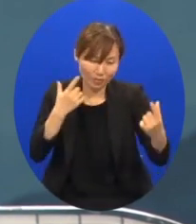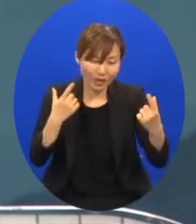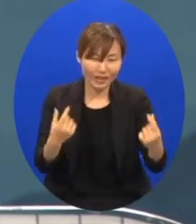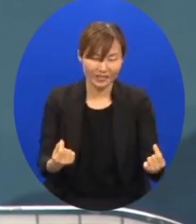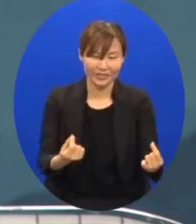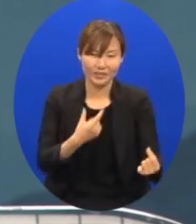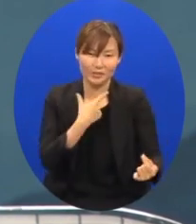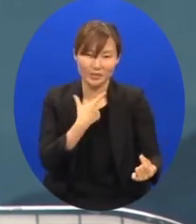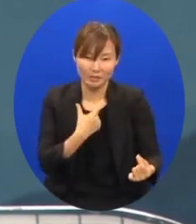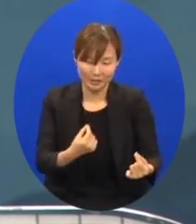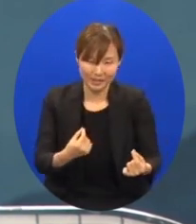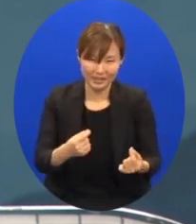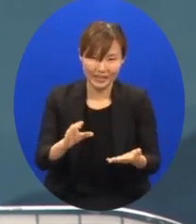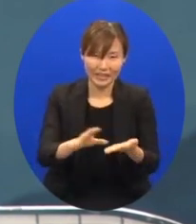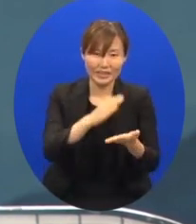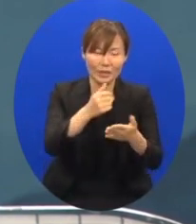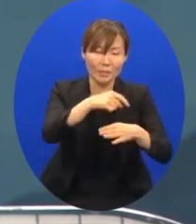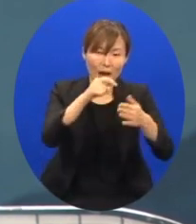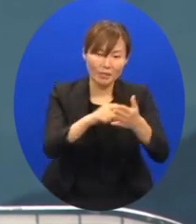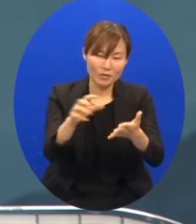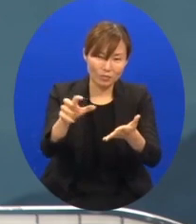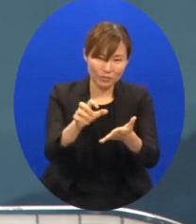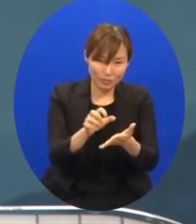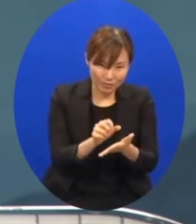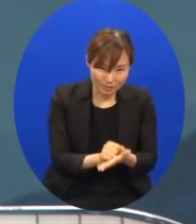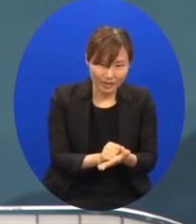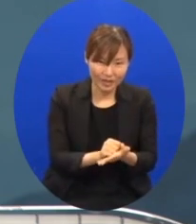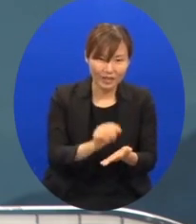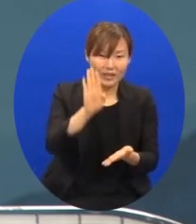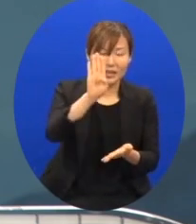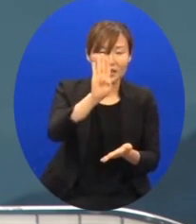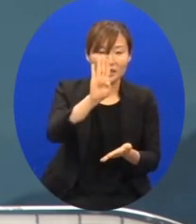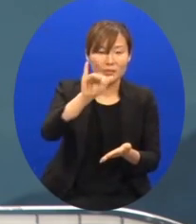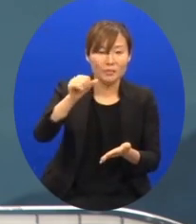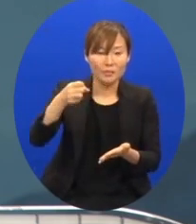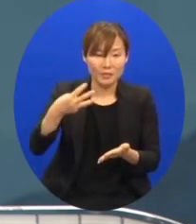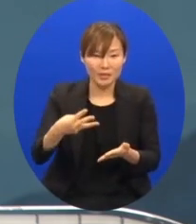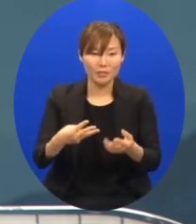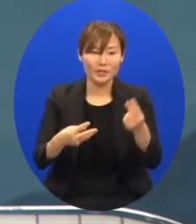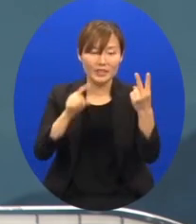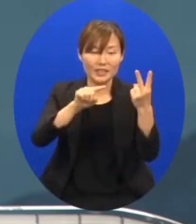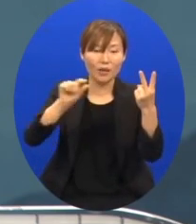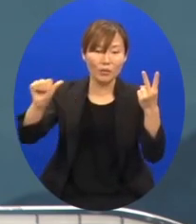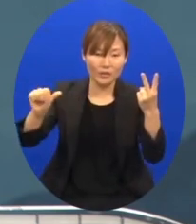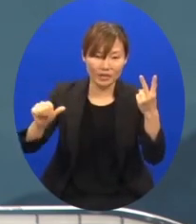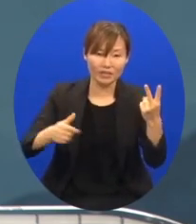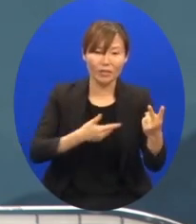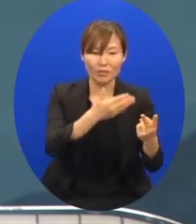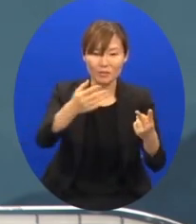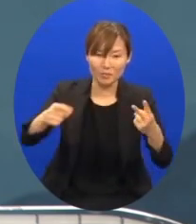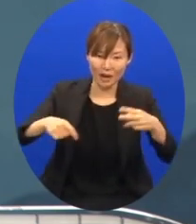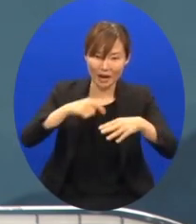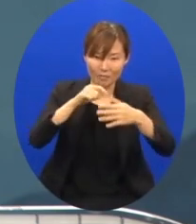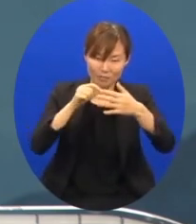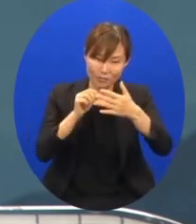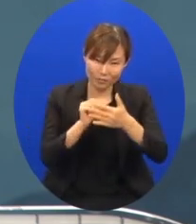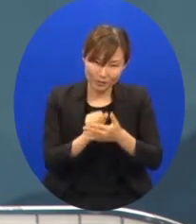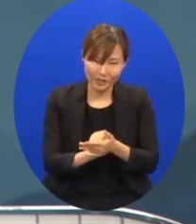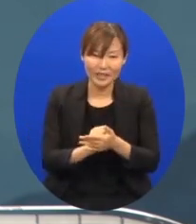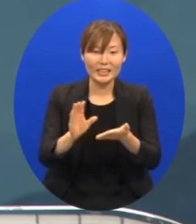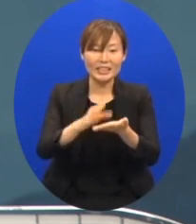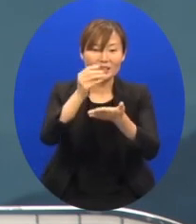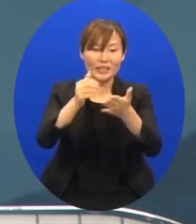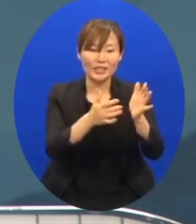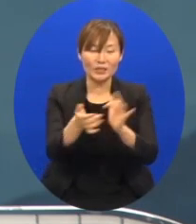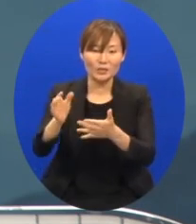함 빌립보서 2장 5절 여러분 안에 이 마음을 품어 십시오 그것은 곧 그리스도 예수의 마음 이기도 합니다 주님 그렇게